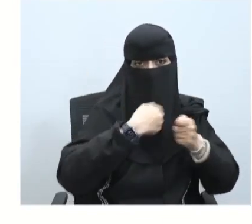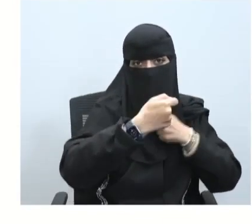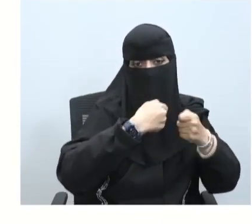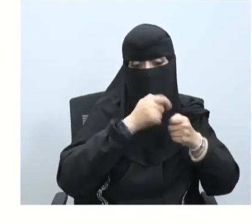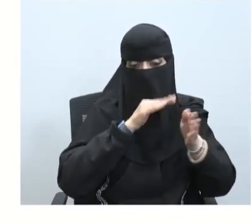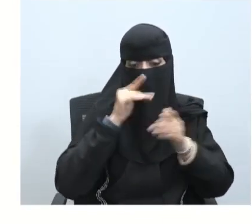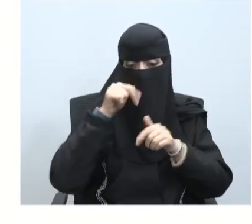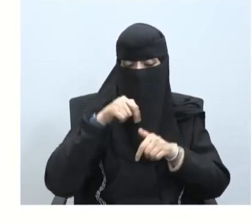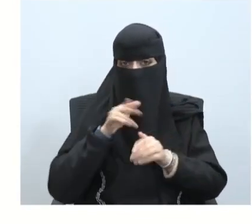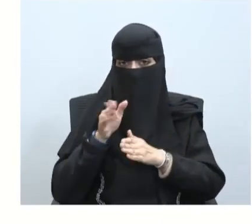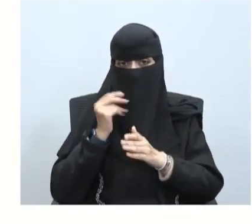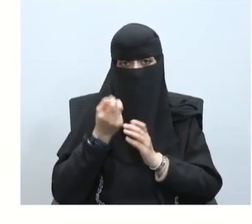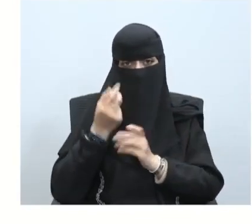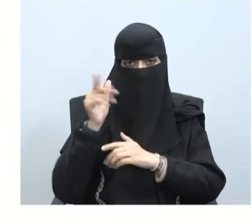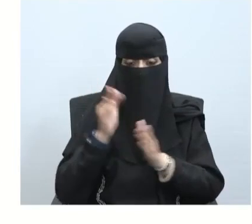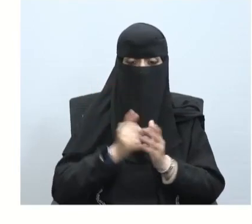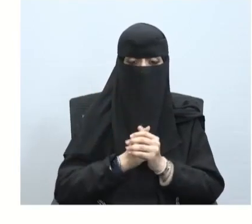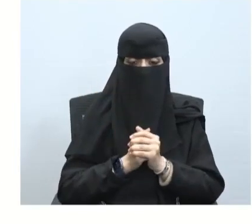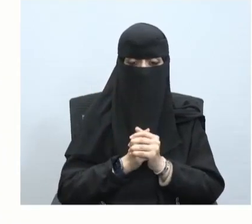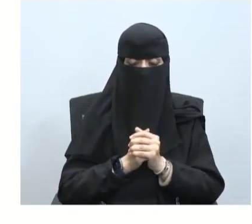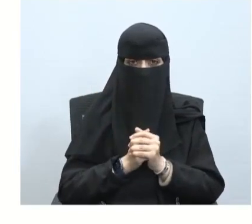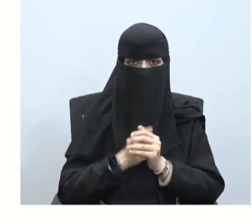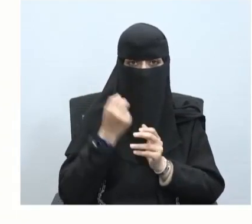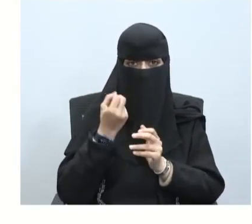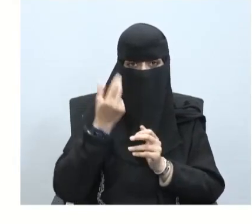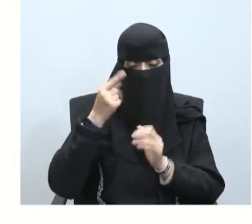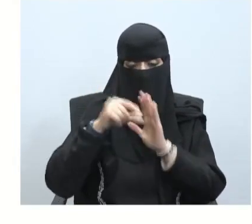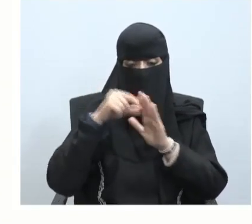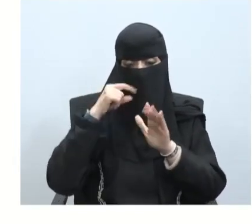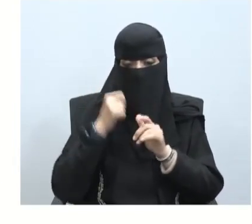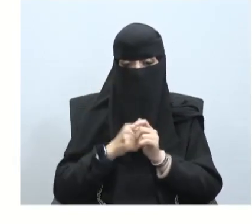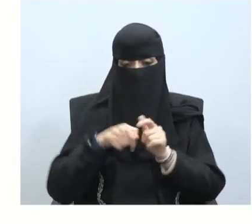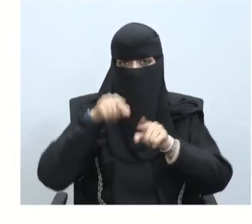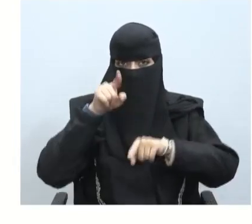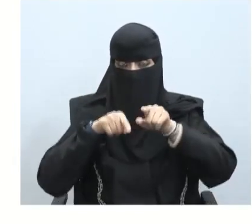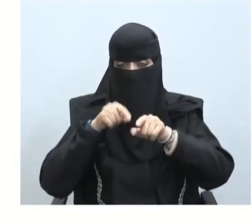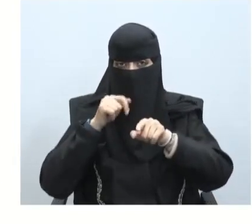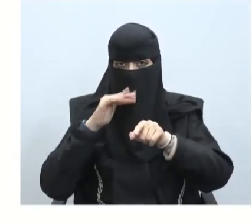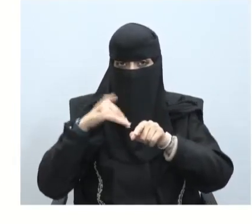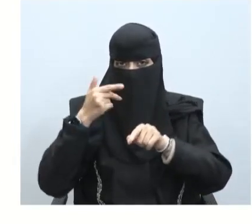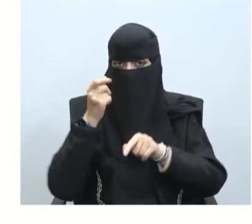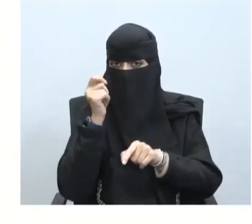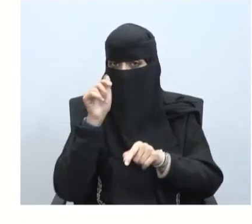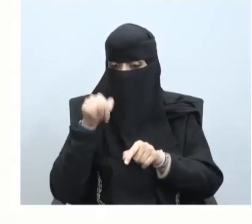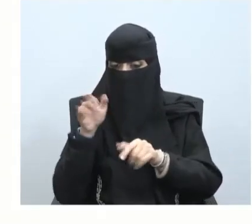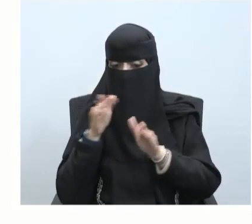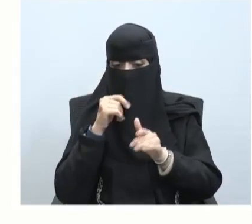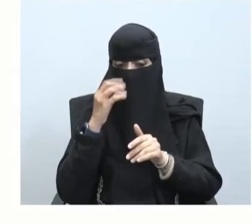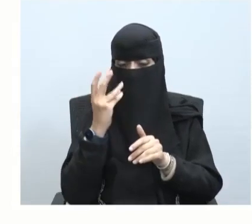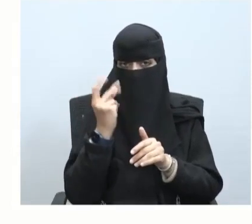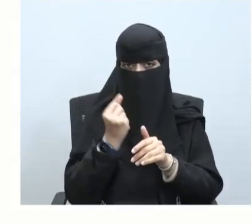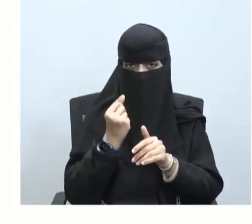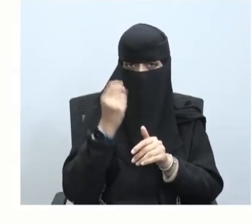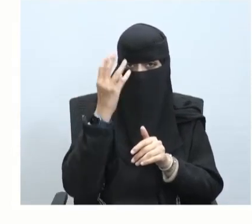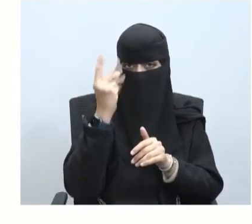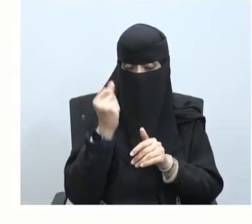ننطلق واياكم الى هذا الاستعداد وفيها ابنائي وبناتي هنا يقول اعد النقود